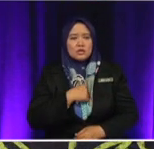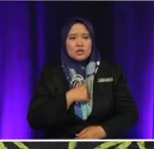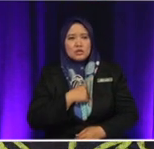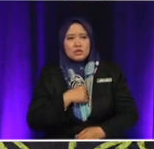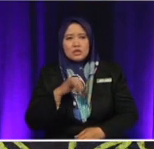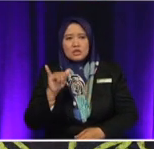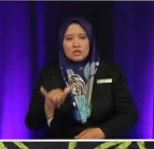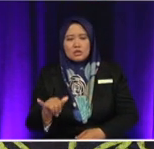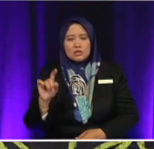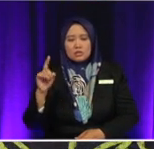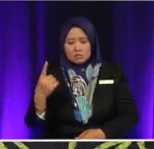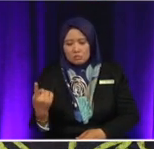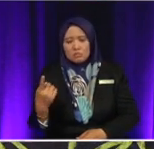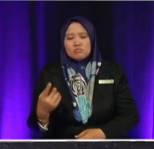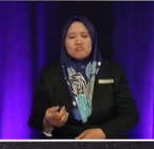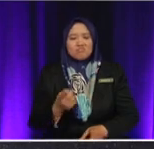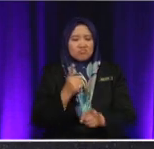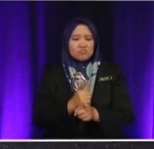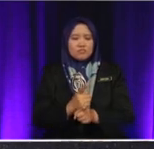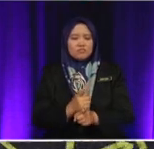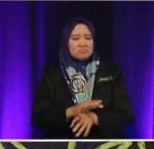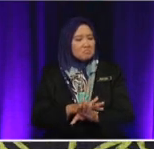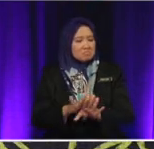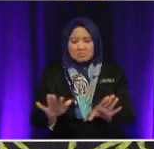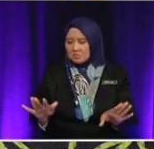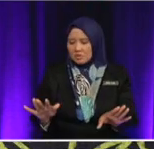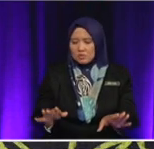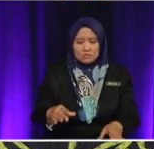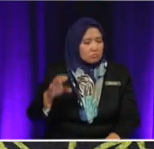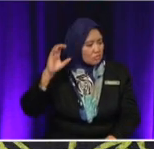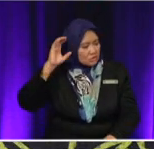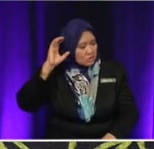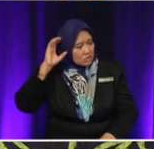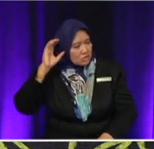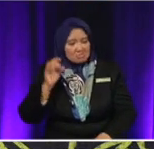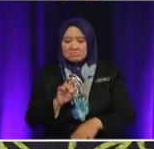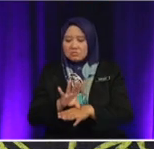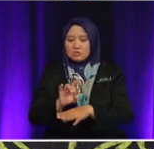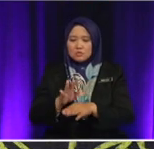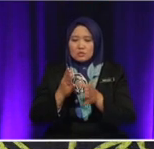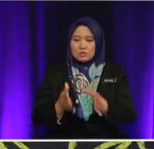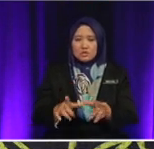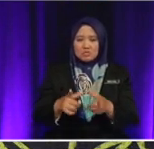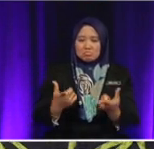Okey. Tidak mendengar pendapat dan nasihat orang lain. Tidak meminta